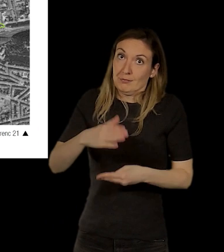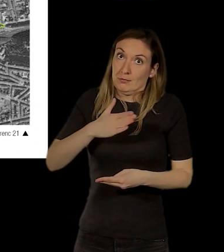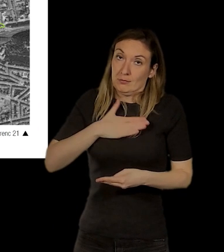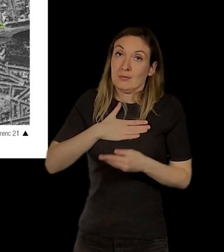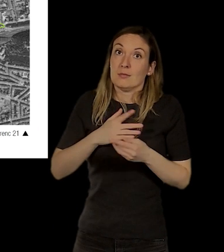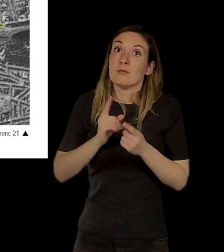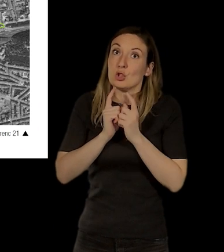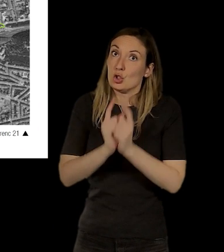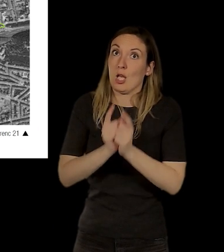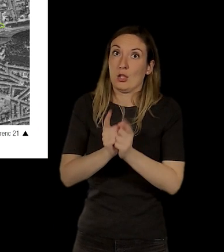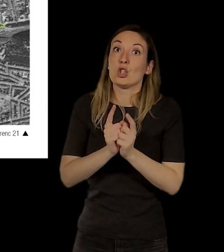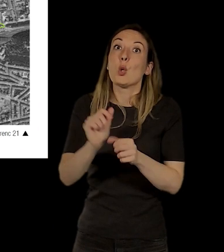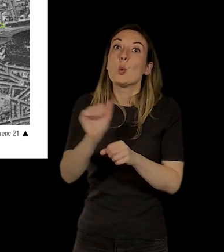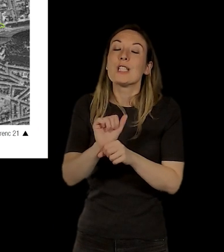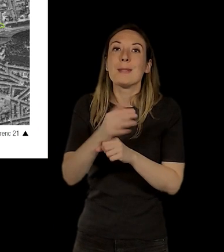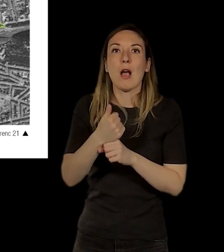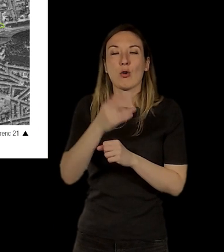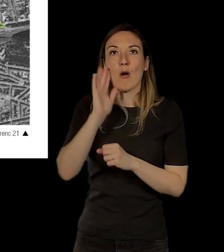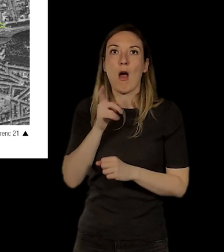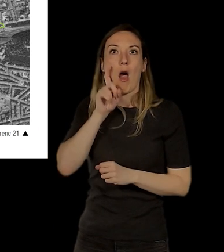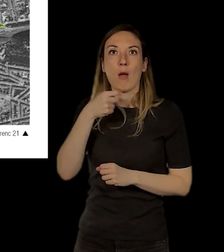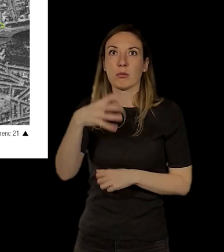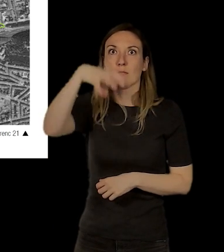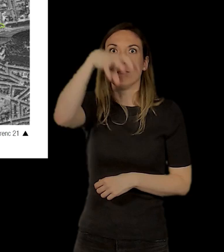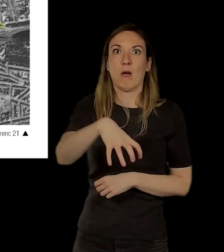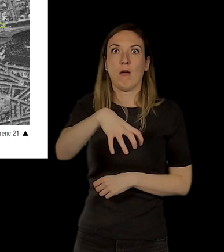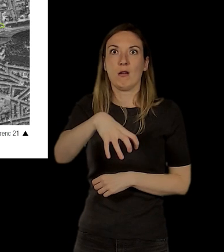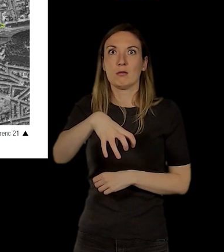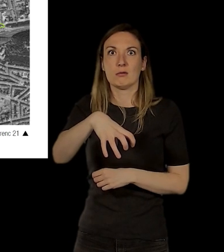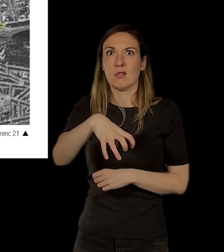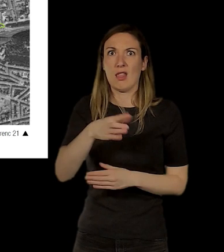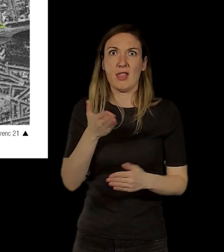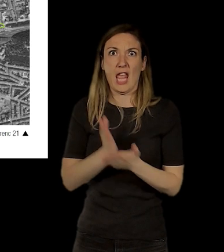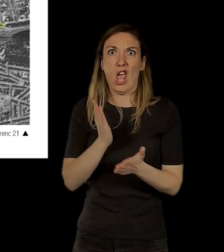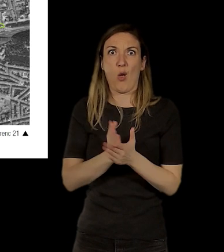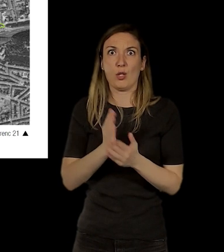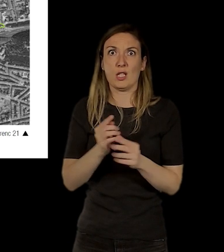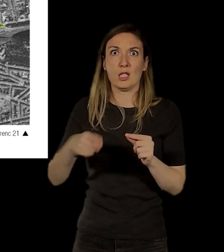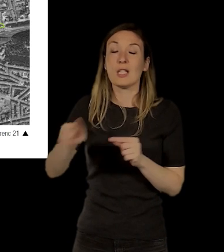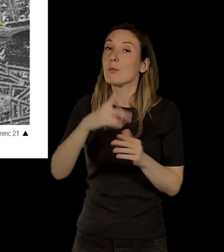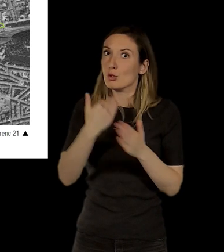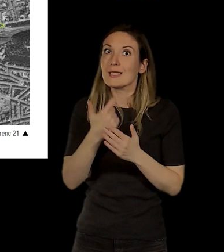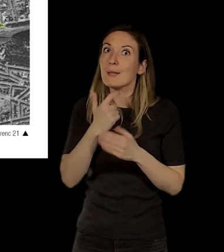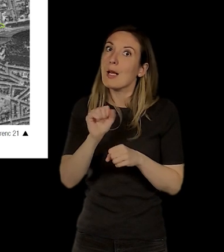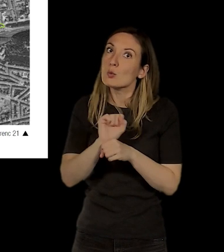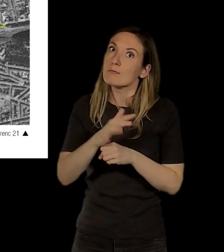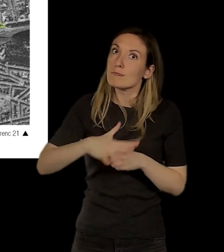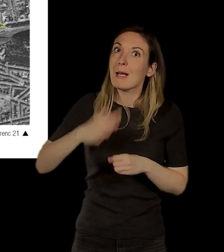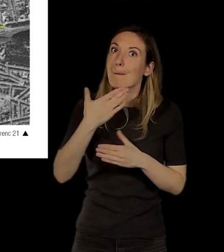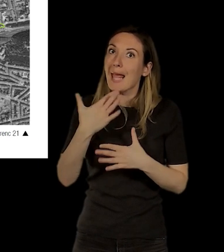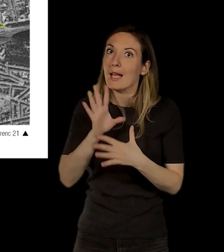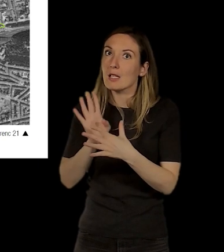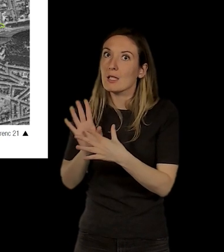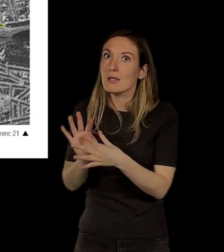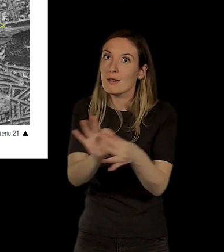území řešilo komplexně. K tomu byly širší vztahy a ještě jakoby širší vztahy. Říkám to proto, že to má pod tu